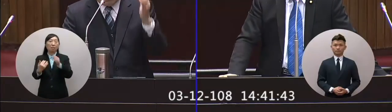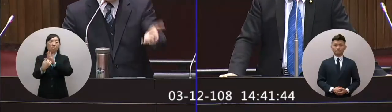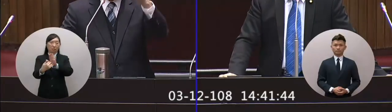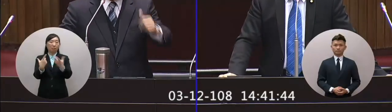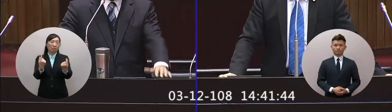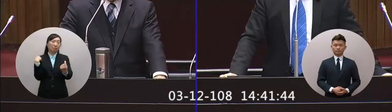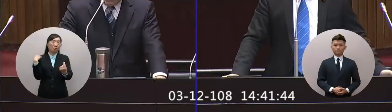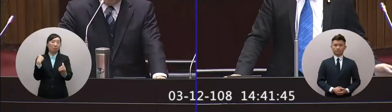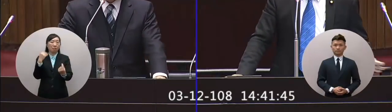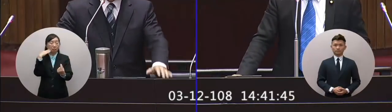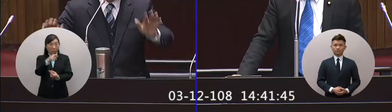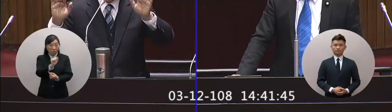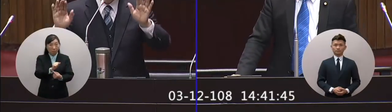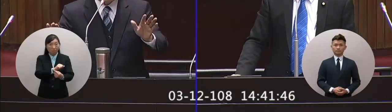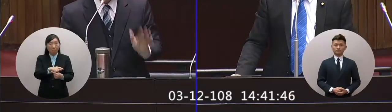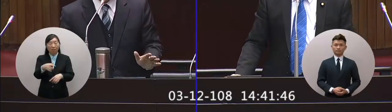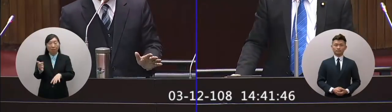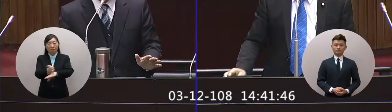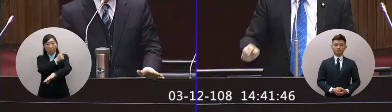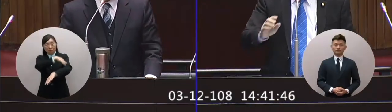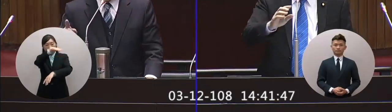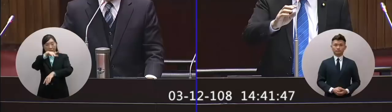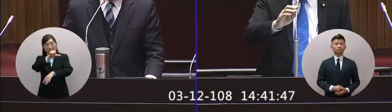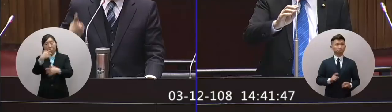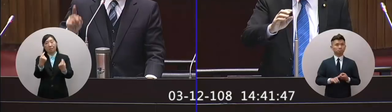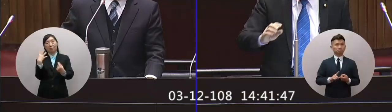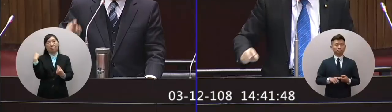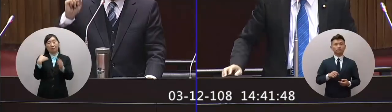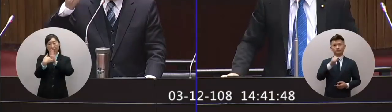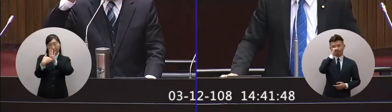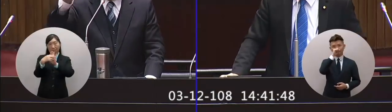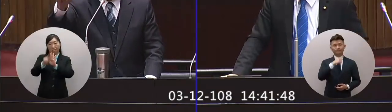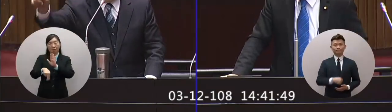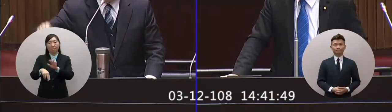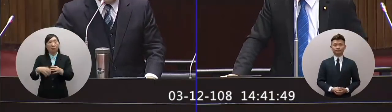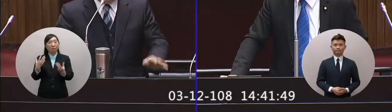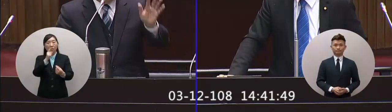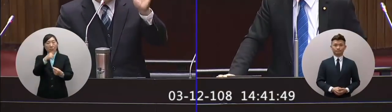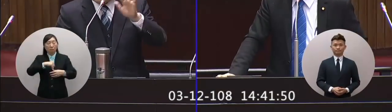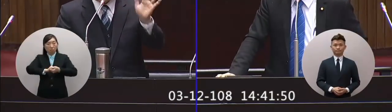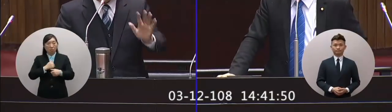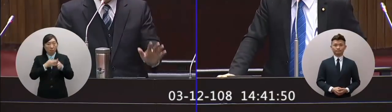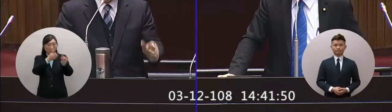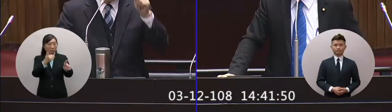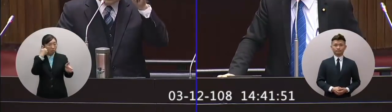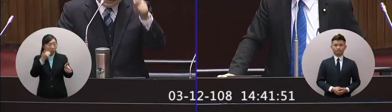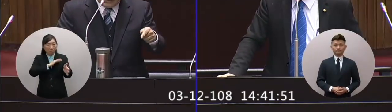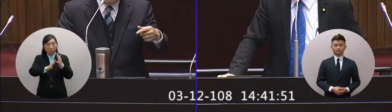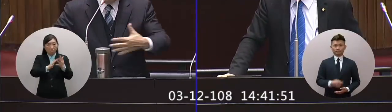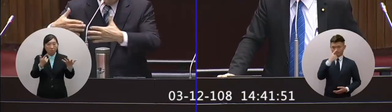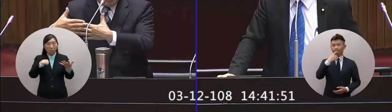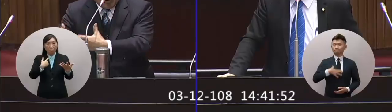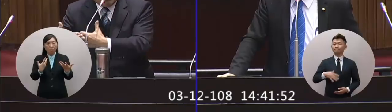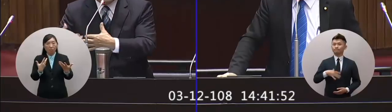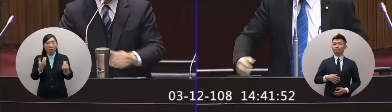行，到山上也防守，是这个意思。所以我们没有说要打到谁的哪里，不是这样，我们是